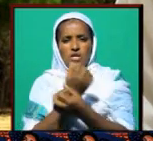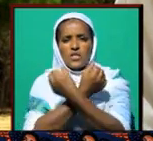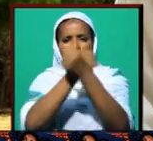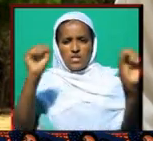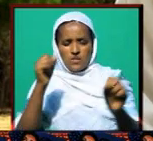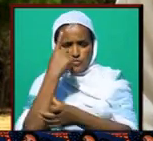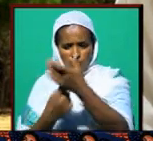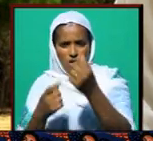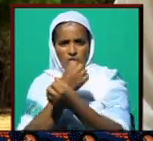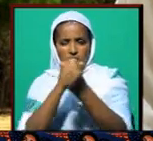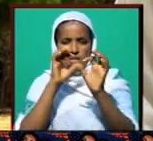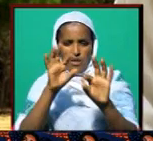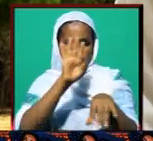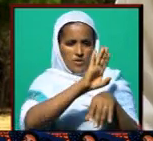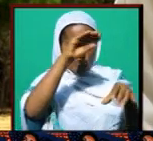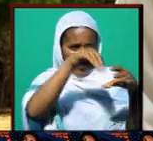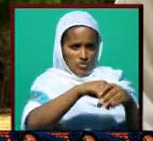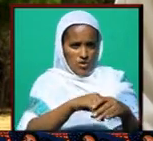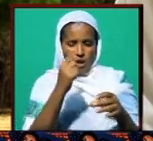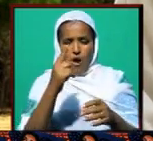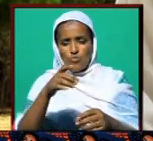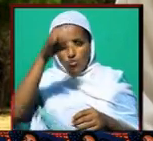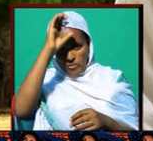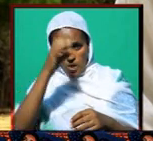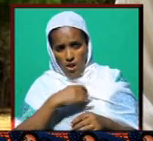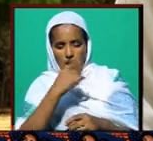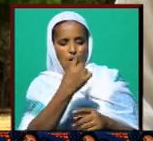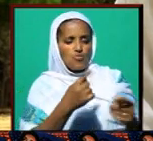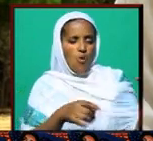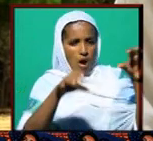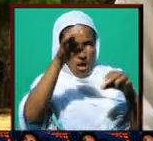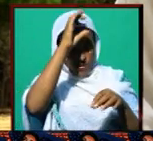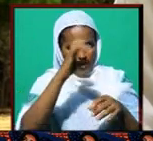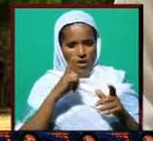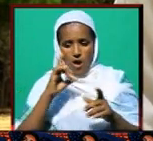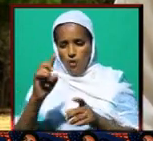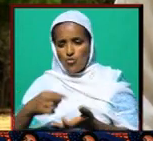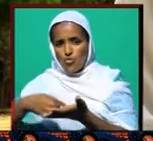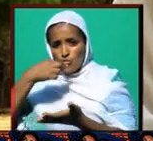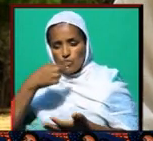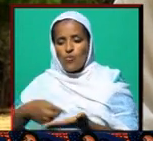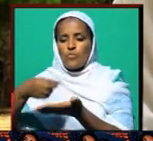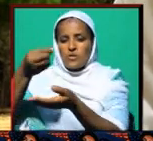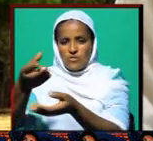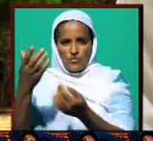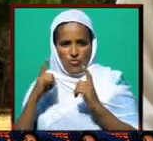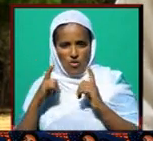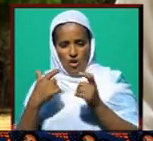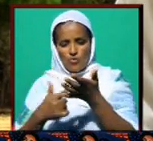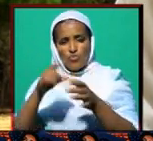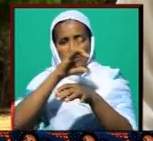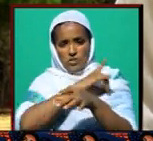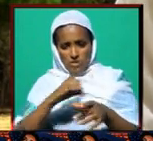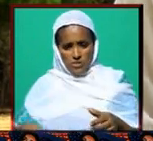ነው። ድህነቱም የጋራ ነው። ነገረ ድህነት የምንፈጽመው የብቻ ድህነት የለም በቤተ ክርስቲያናችን ውስጥ። ምክንያቱም አንዱ ተጠማቂ ቢኖር አንዱ አጥማቂ